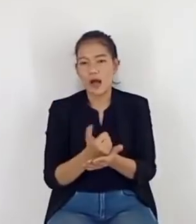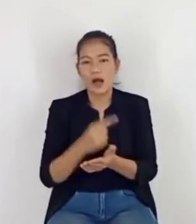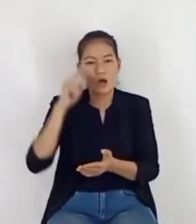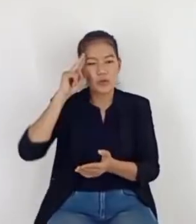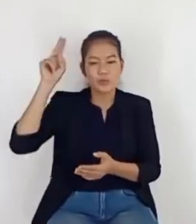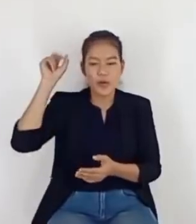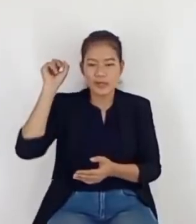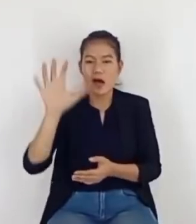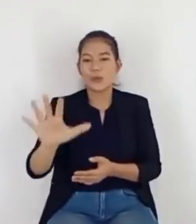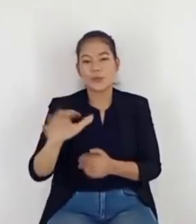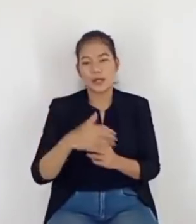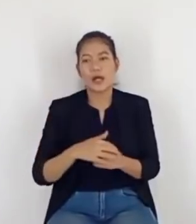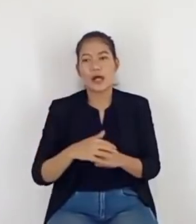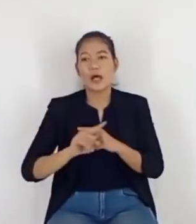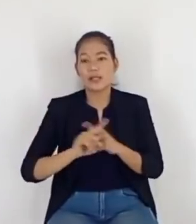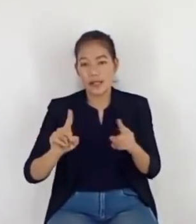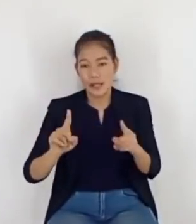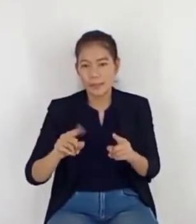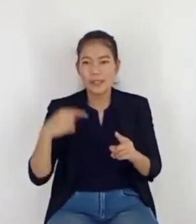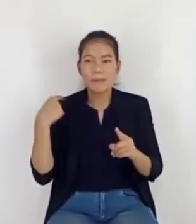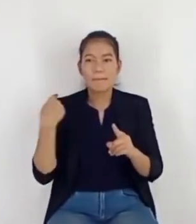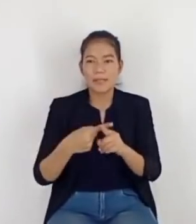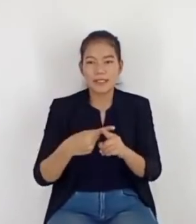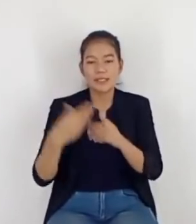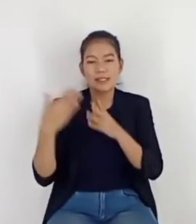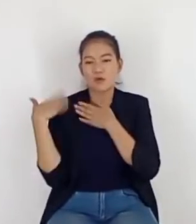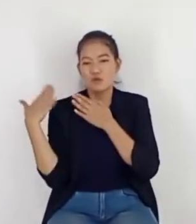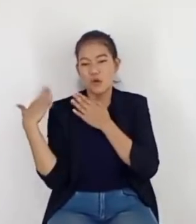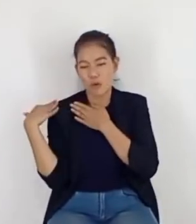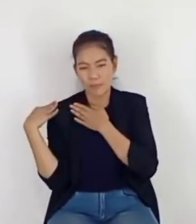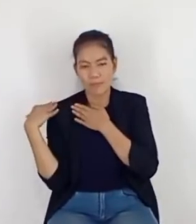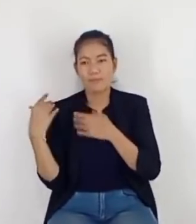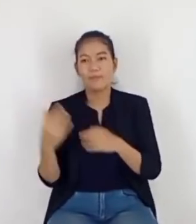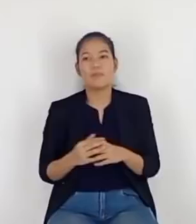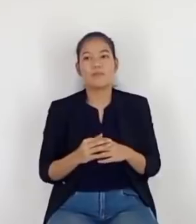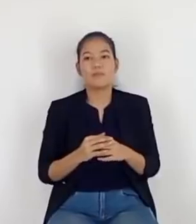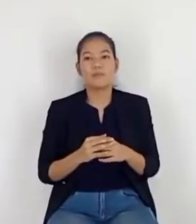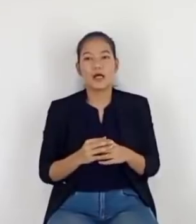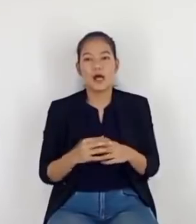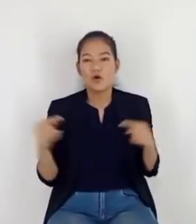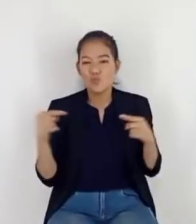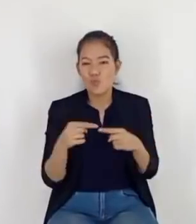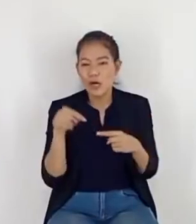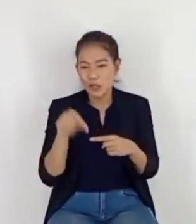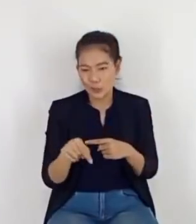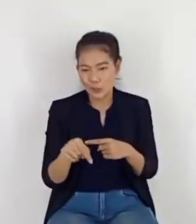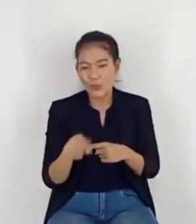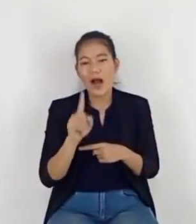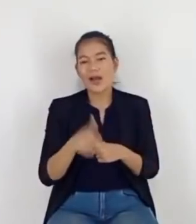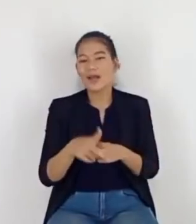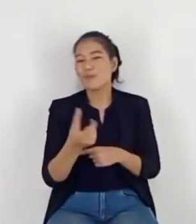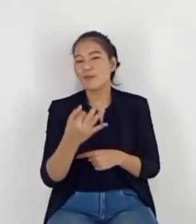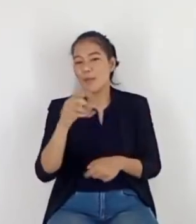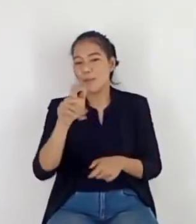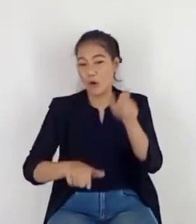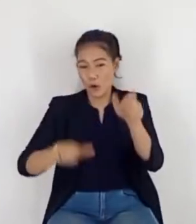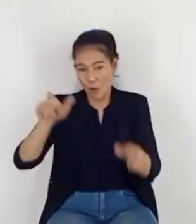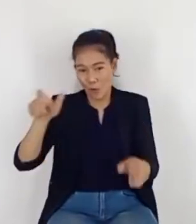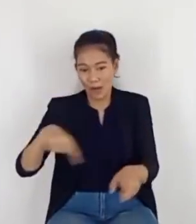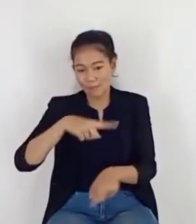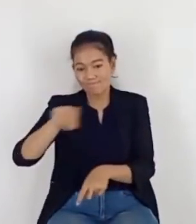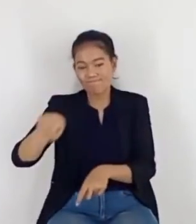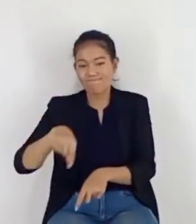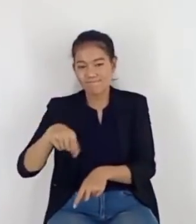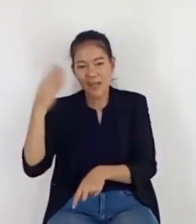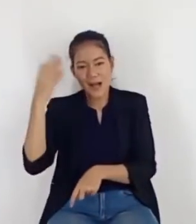anugerah, tetapi sekaligus juga tanggung jawab. Sehubungan dengan itulah, beberapa saudara di antara kita